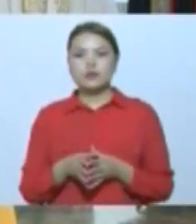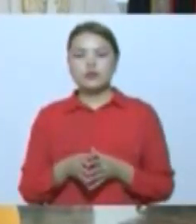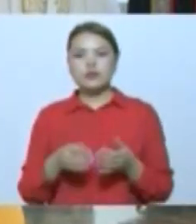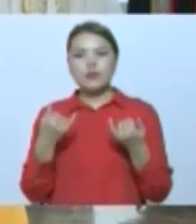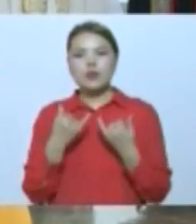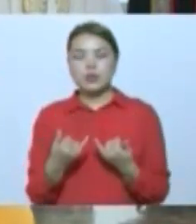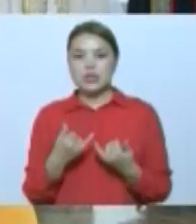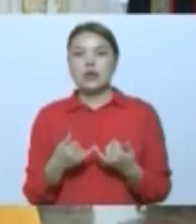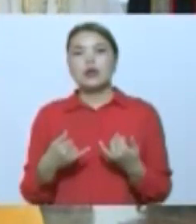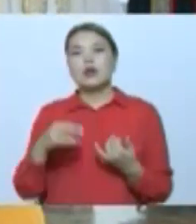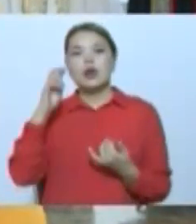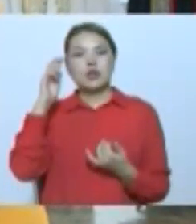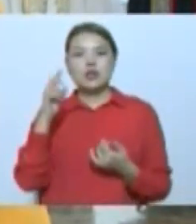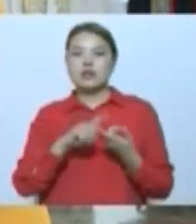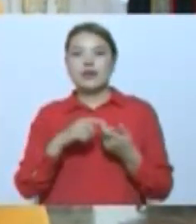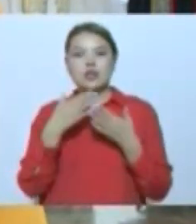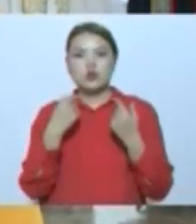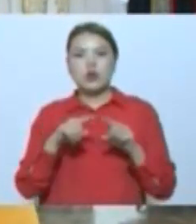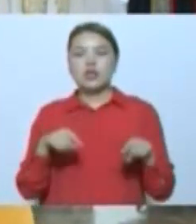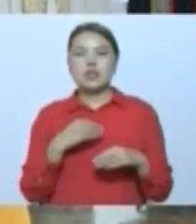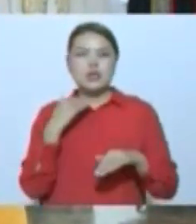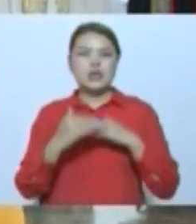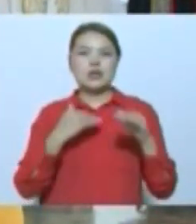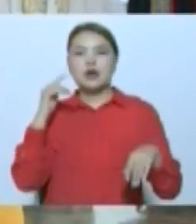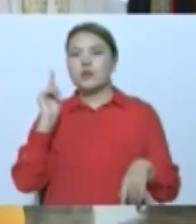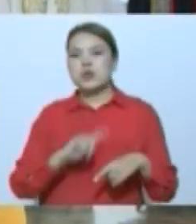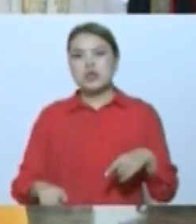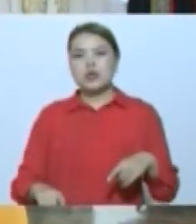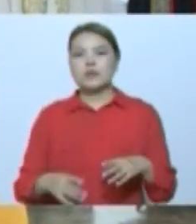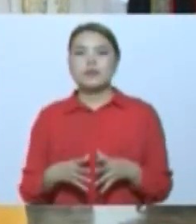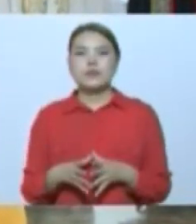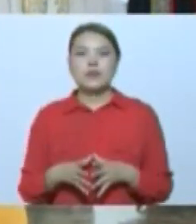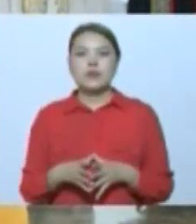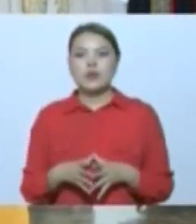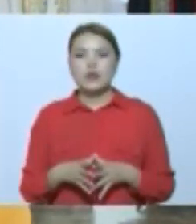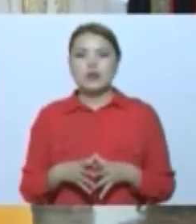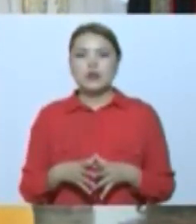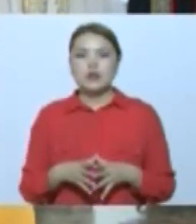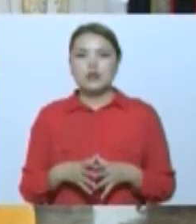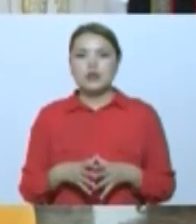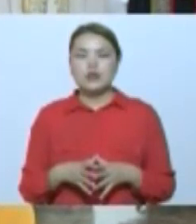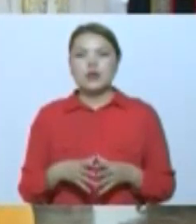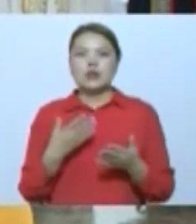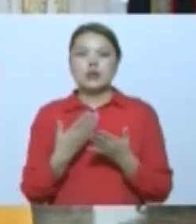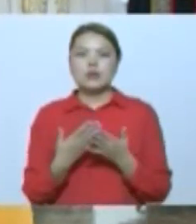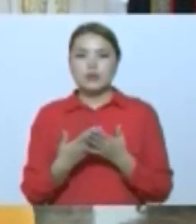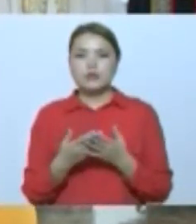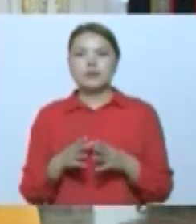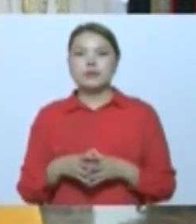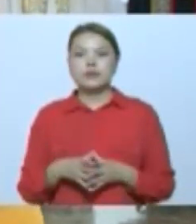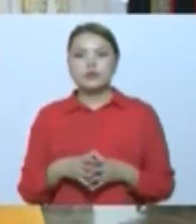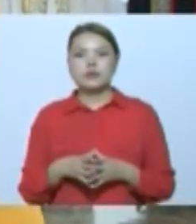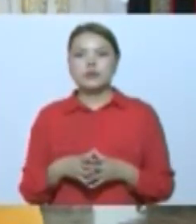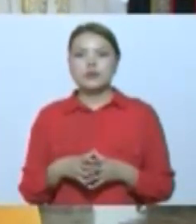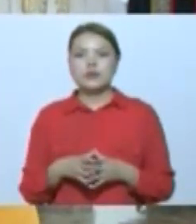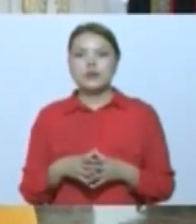ұйымдар өте қарқынды дамып келеді. Енді ол мынау күнделікті